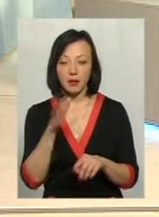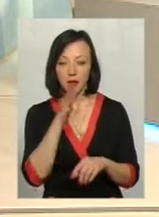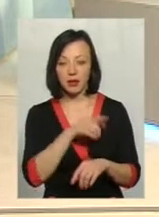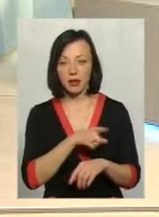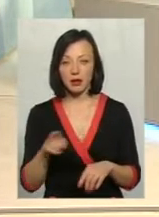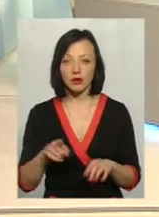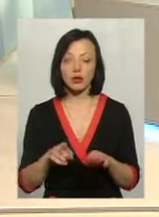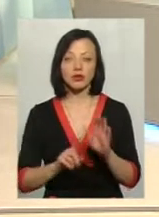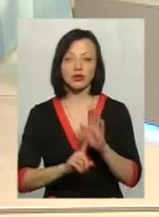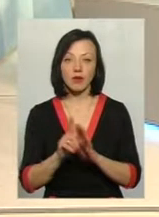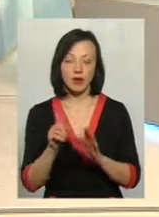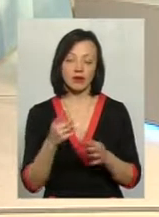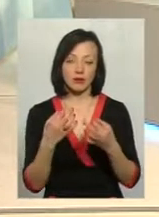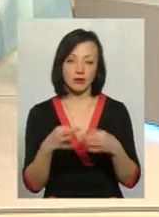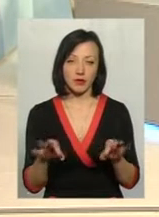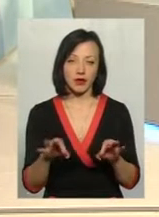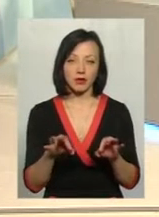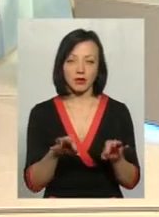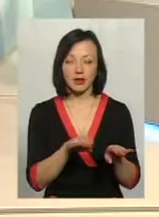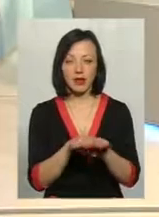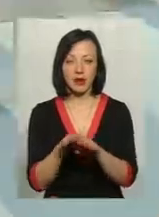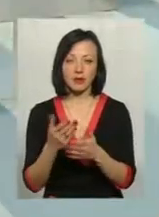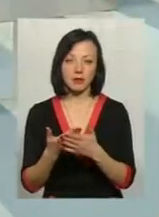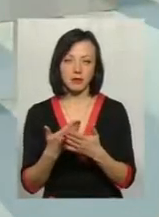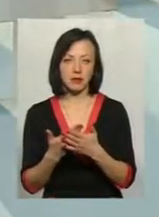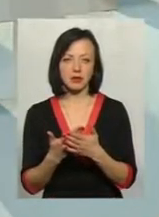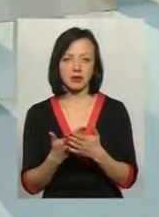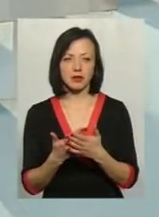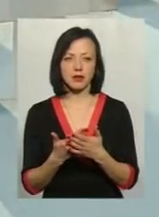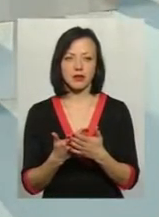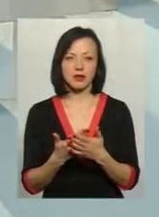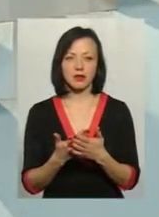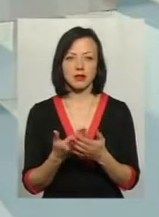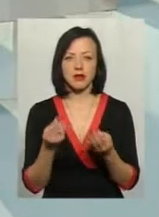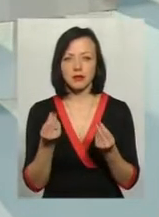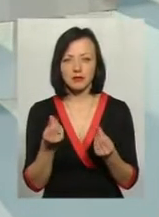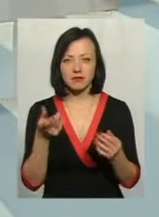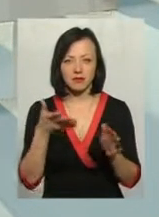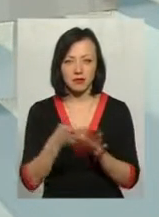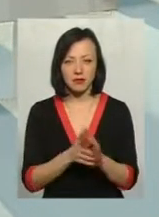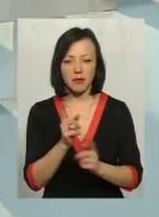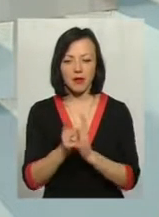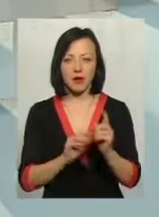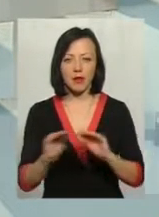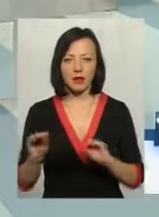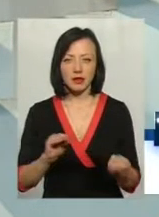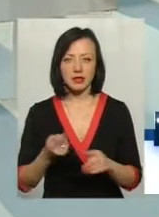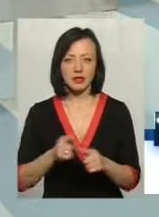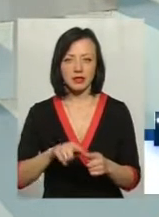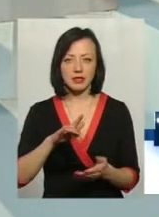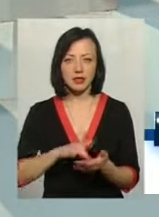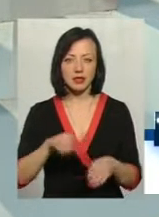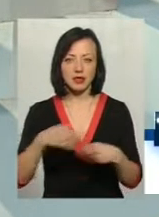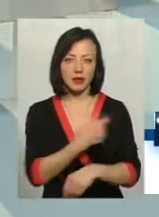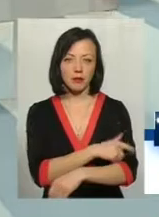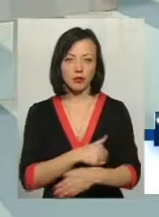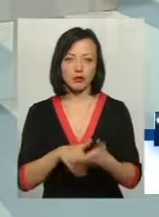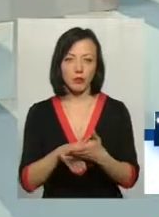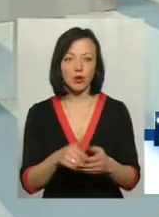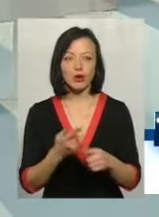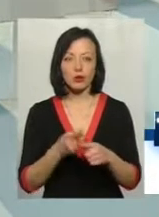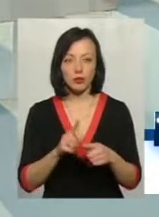дозволяють запуститися на етапі особливо там ресурсоємкого, переобладнати ці центри надання медичної допомоги.